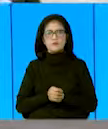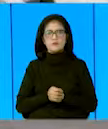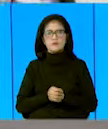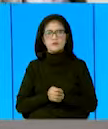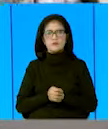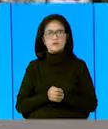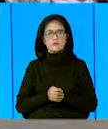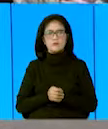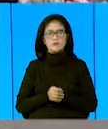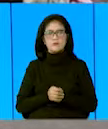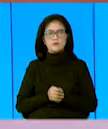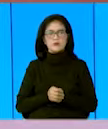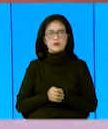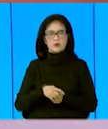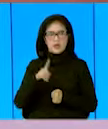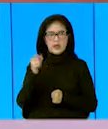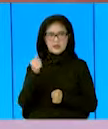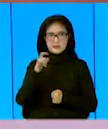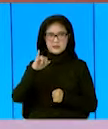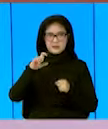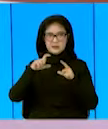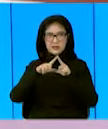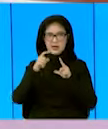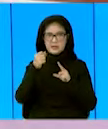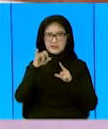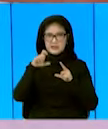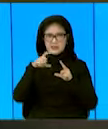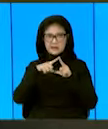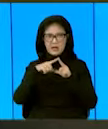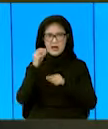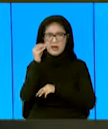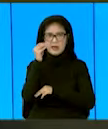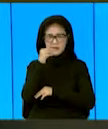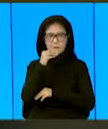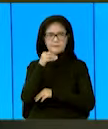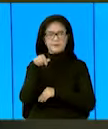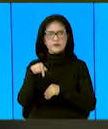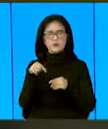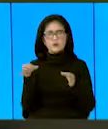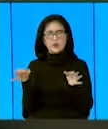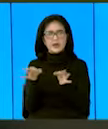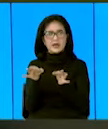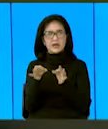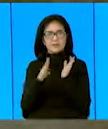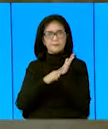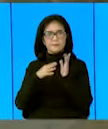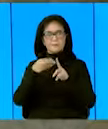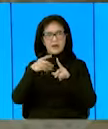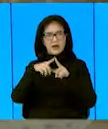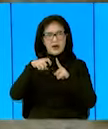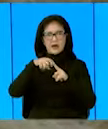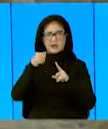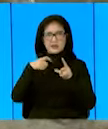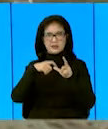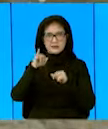Warung makan legendaris rica-rica ayam Bok Usrek di pinggir jalan menuju Embarkasi Solo, yakni Desa Gagak Sipat, Boyolali, Jawa